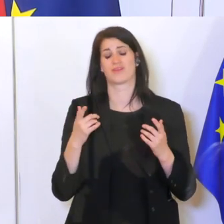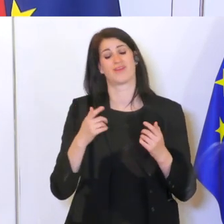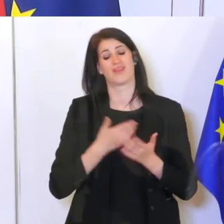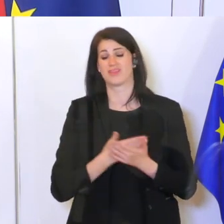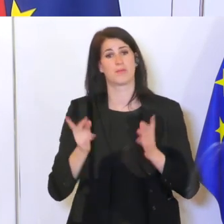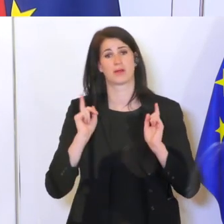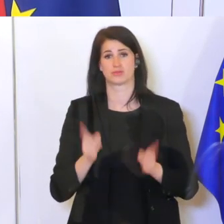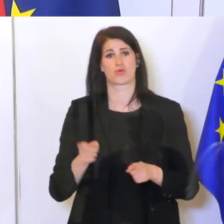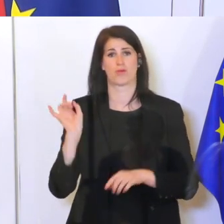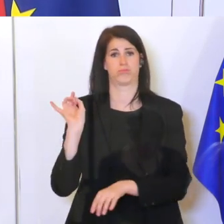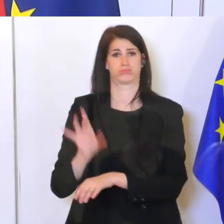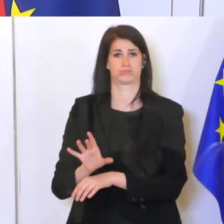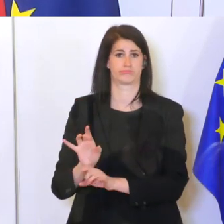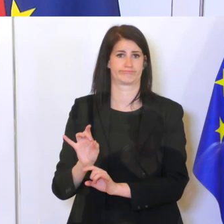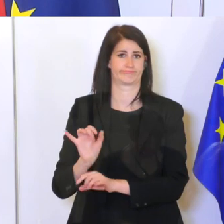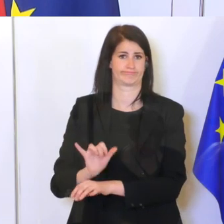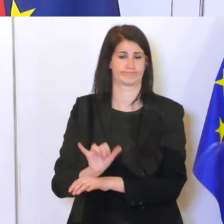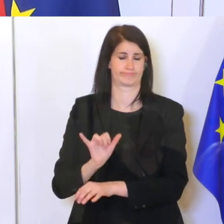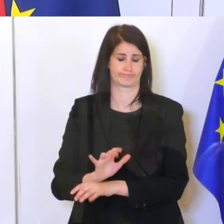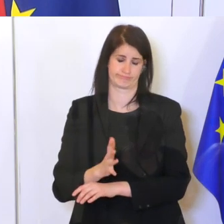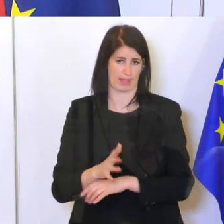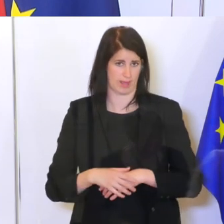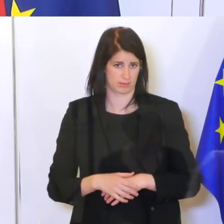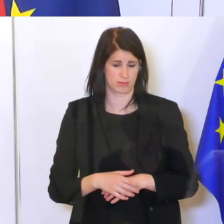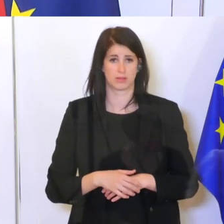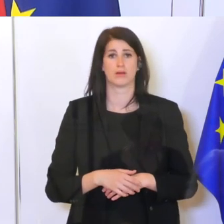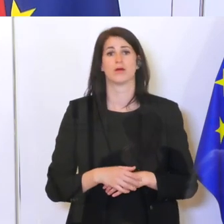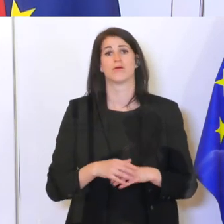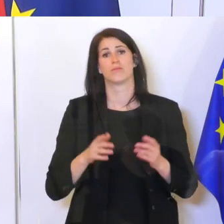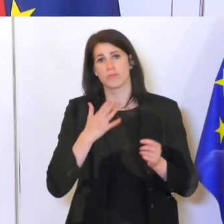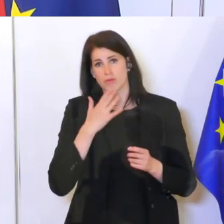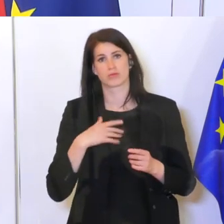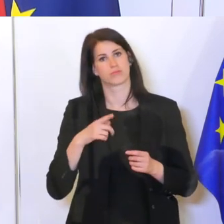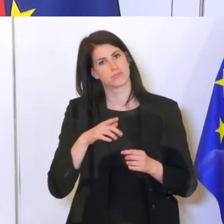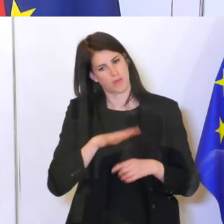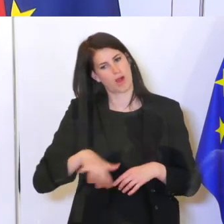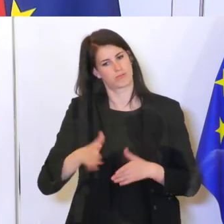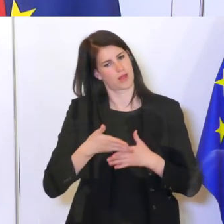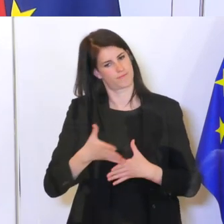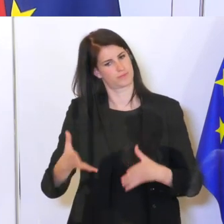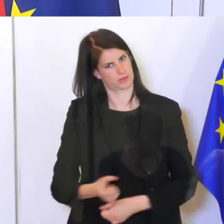werden. Wir möchten keinen Künstler verlieren und auch keine Kulturinstitution.